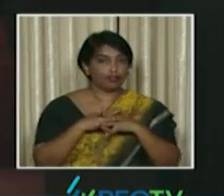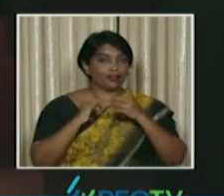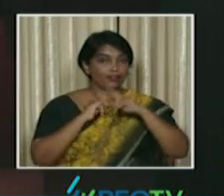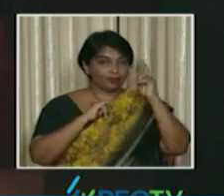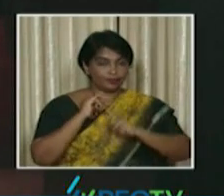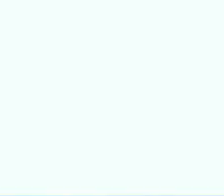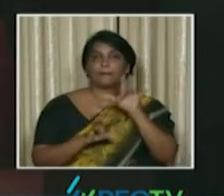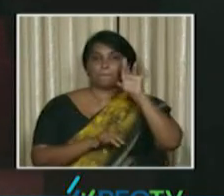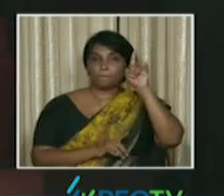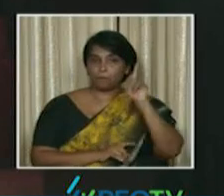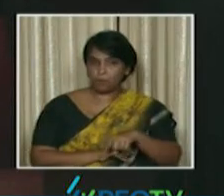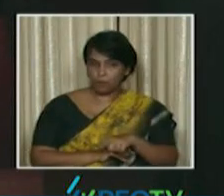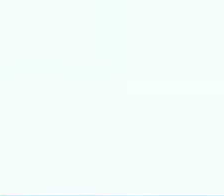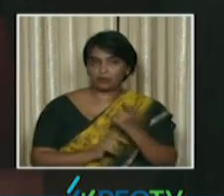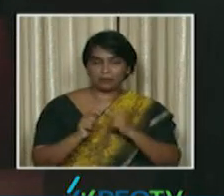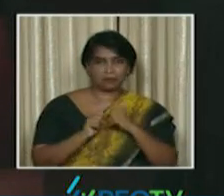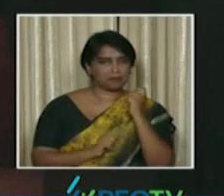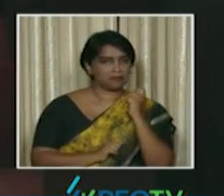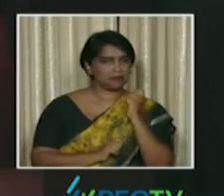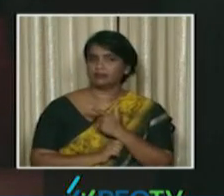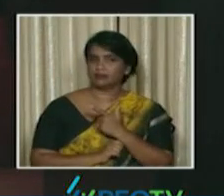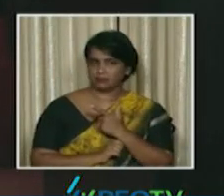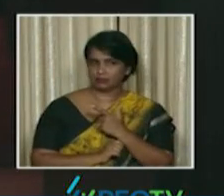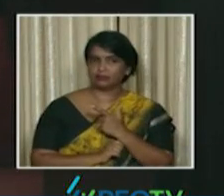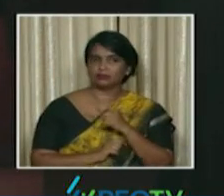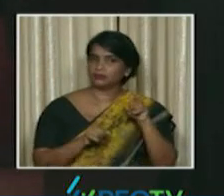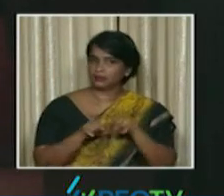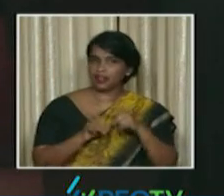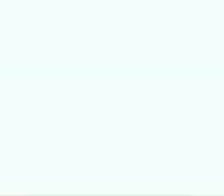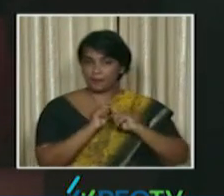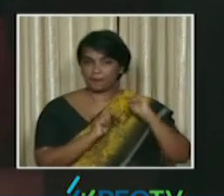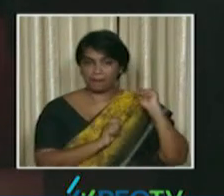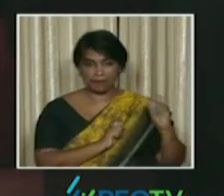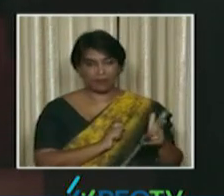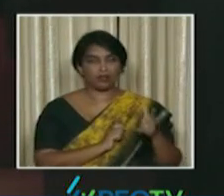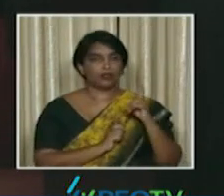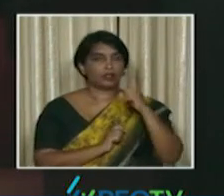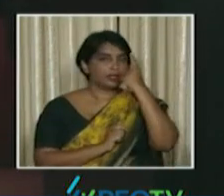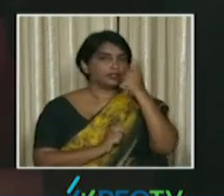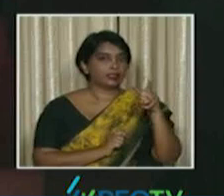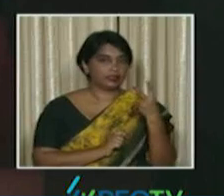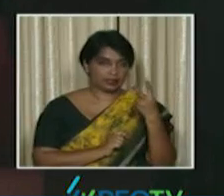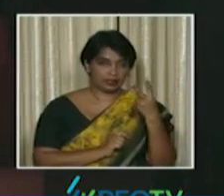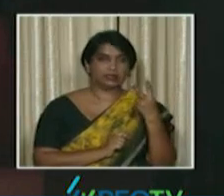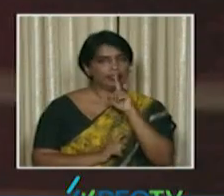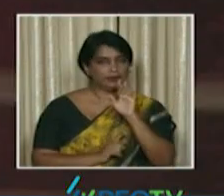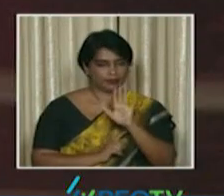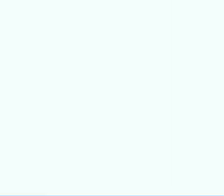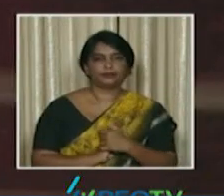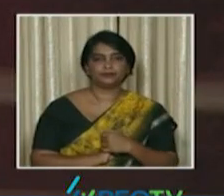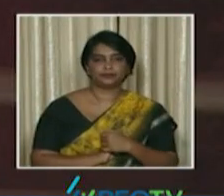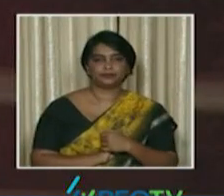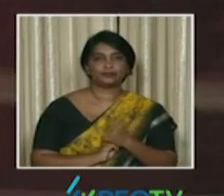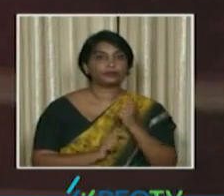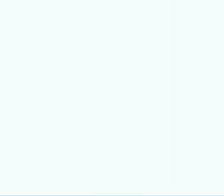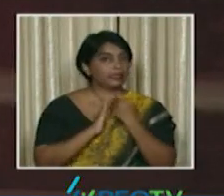රුපියල් 15,000ක් අය කිරීමේ තත්ත්වයක් තුළ ඒ වගේම විභාග ගාස්තු රුපියල් 1,200ක අය කිරීමක්